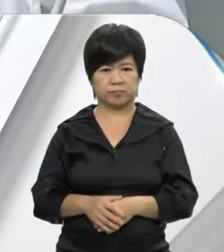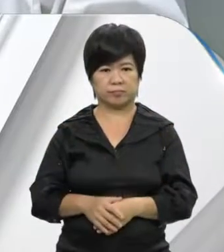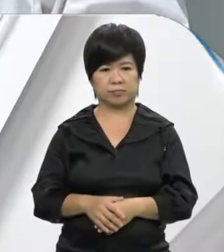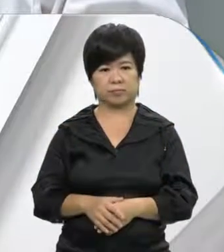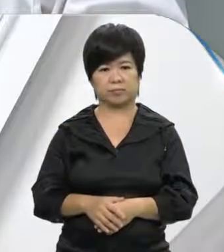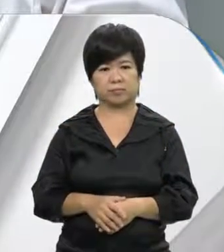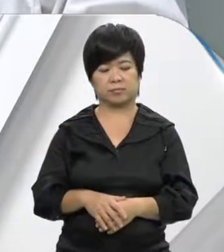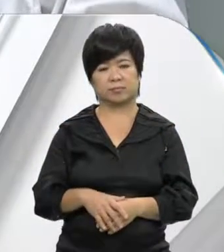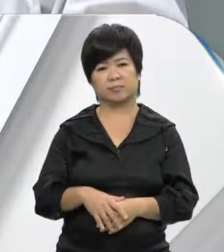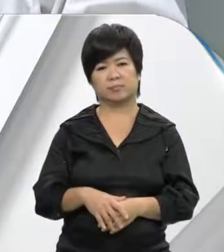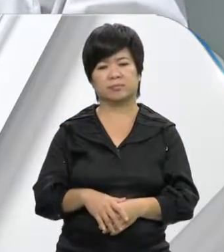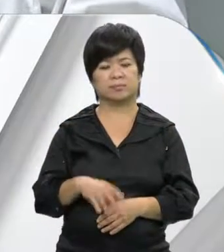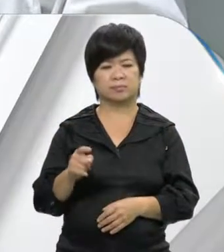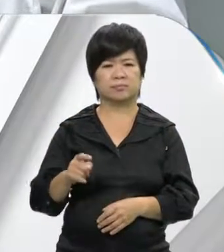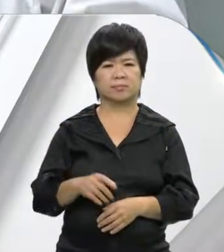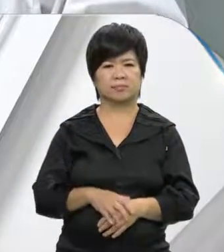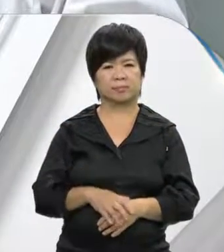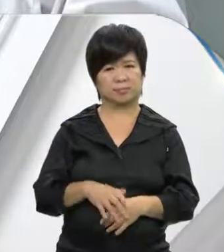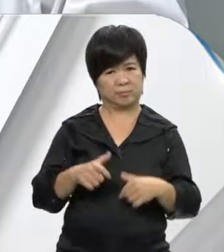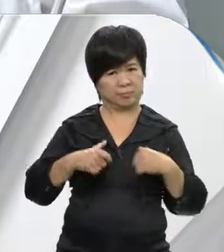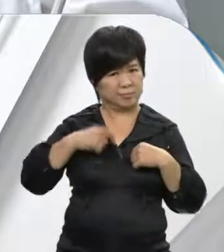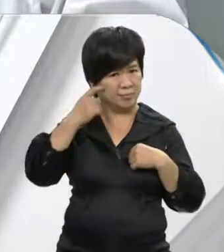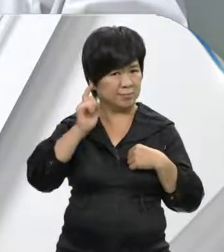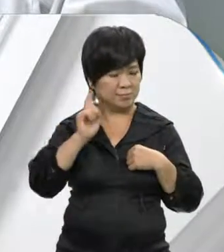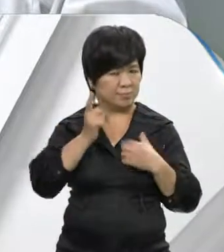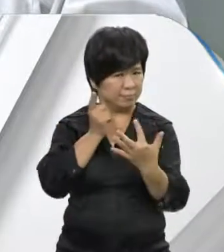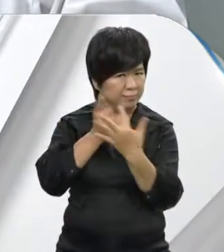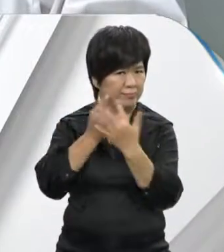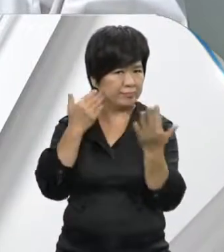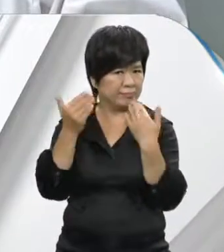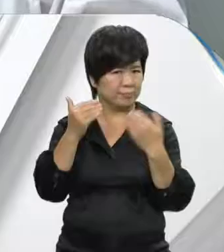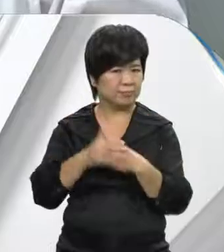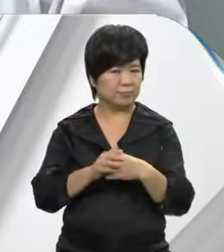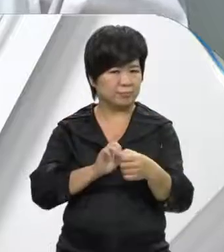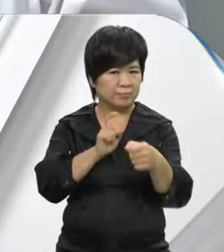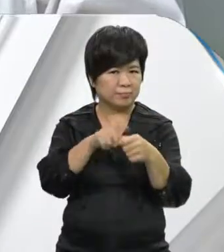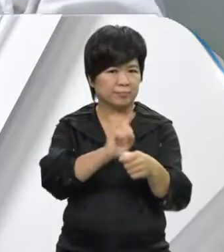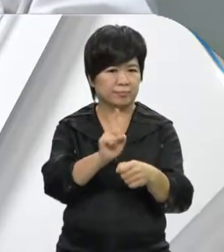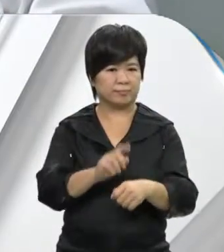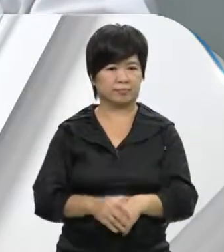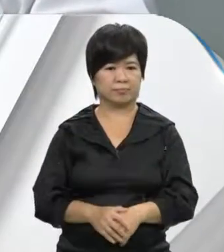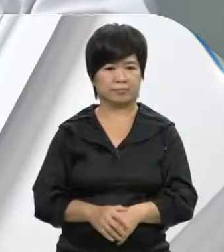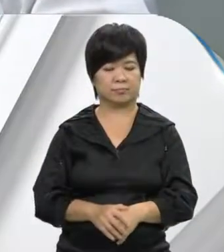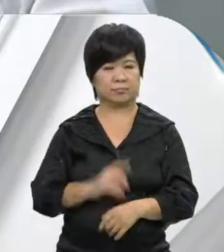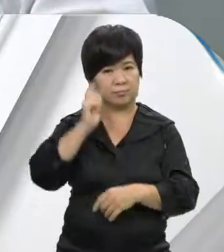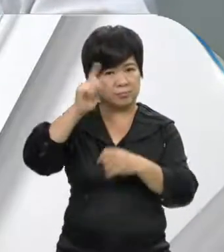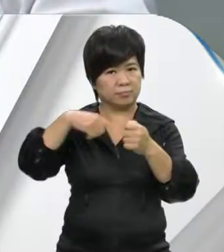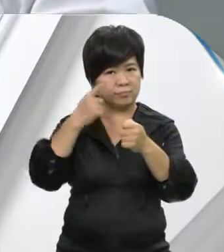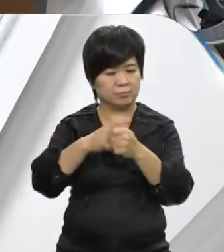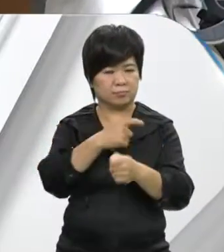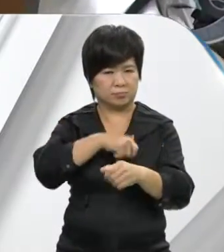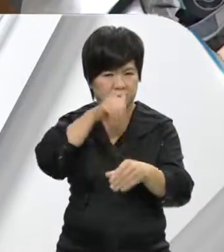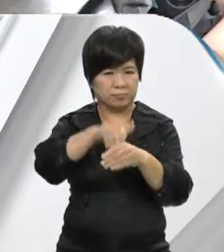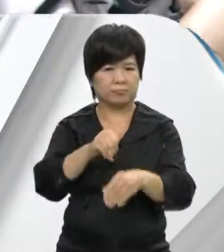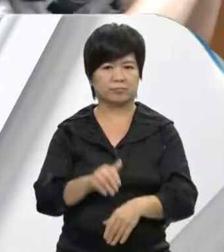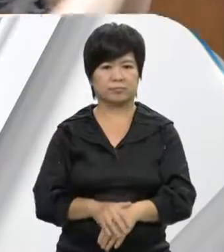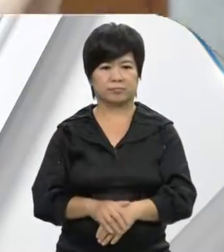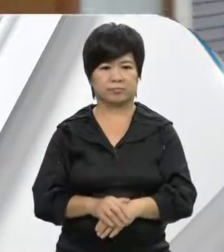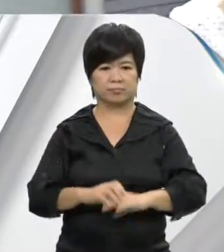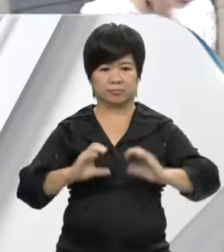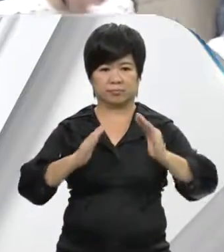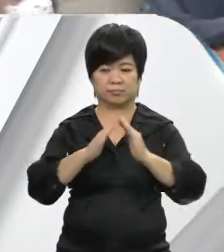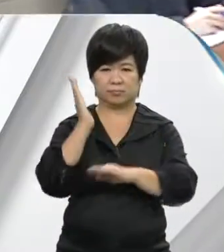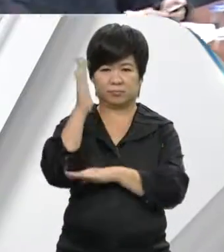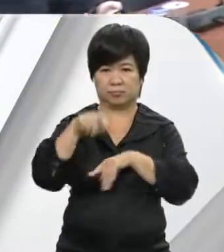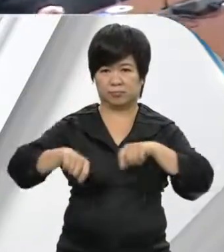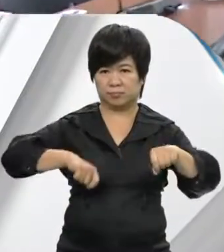马昭之心啊，路人皆知啊，就是为了什么？明年的选举。 国家政策研